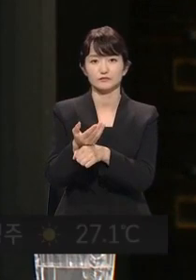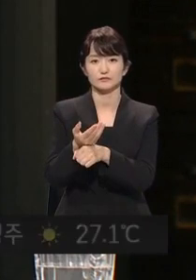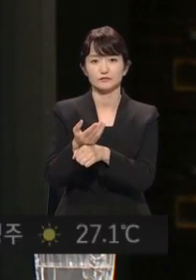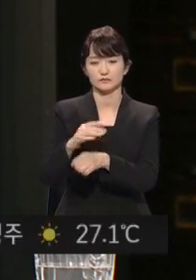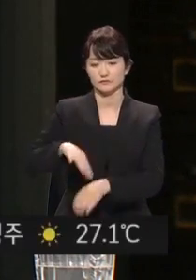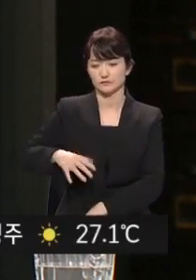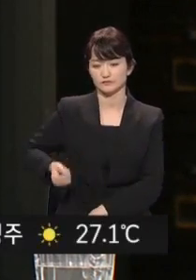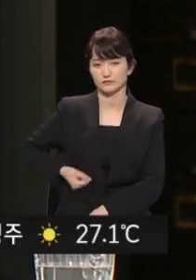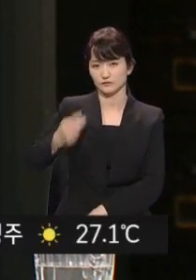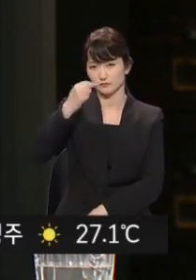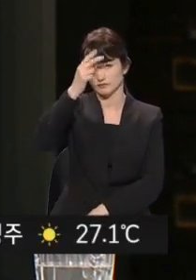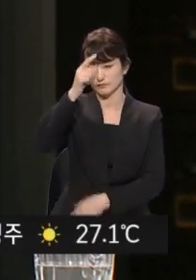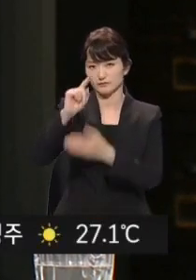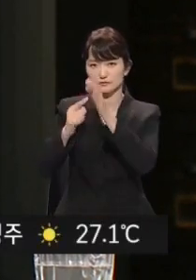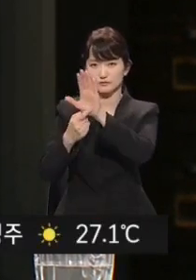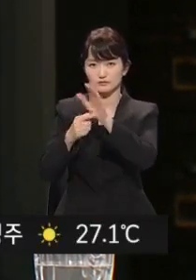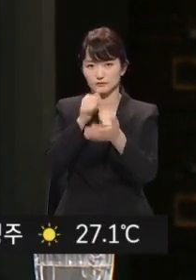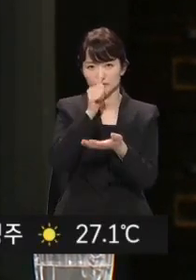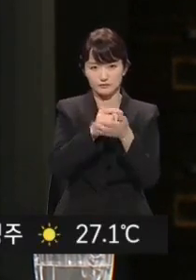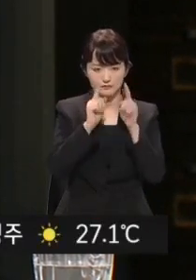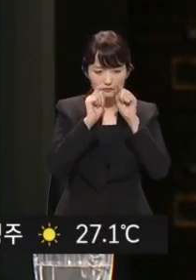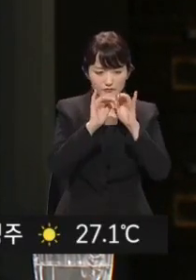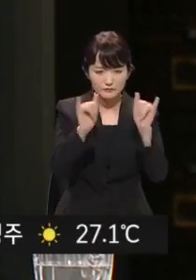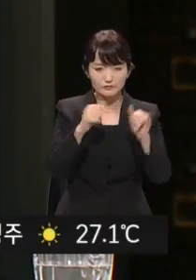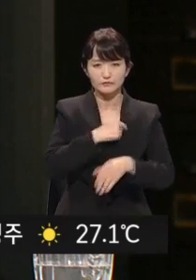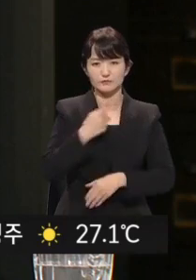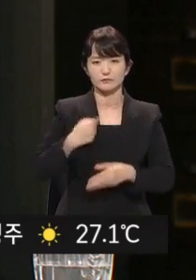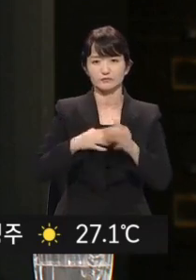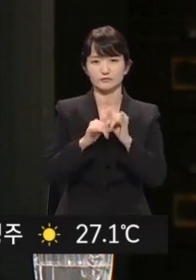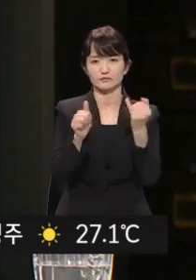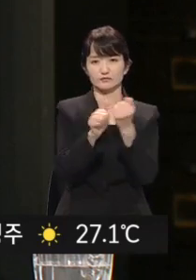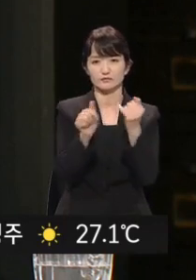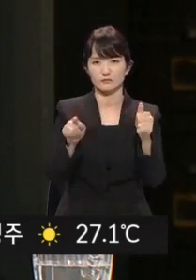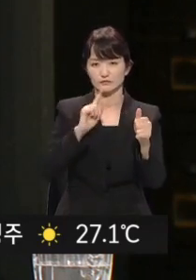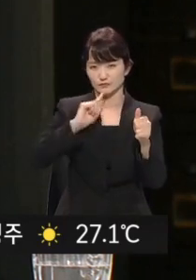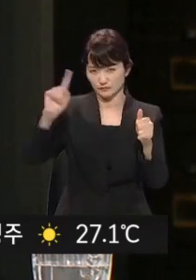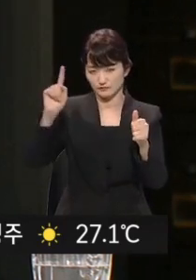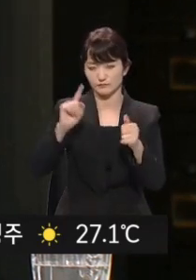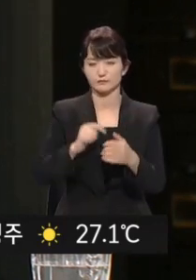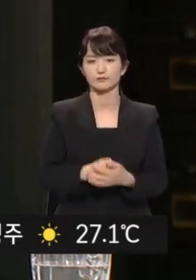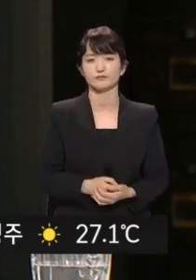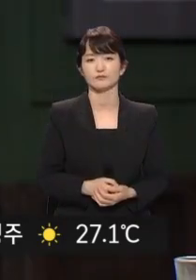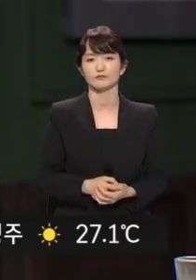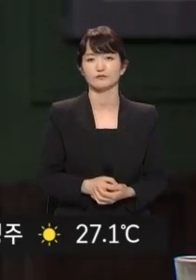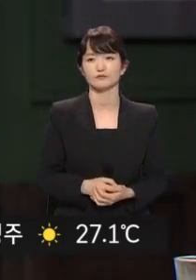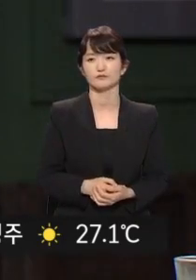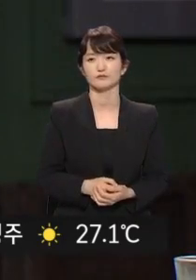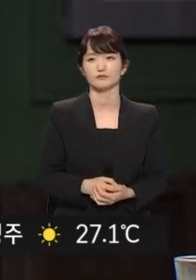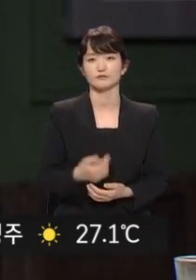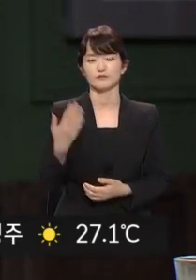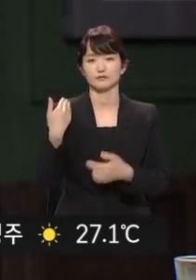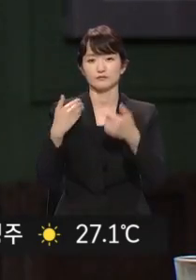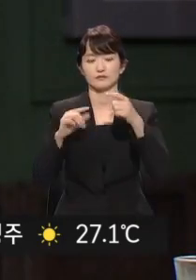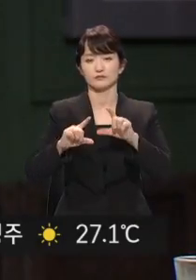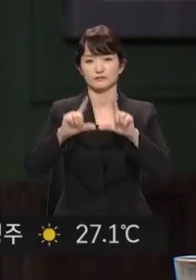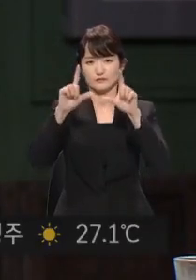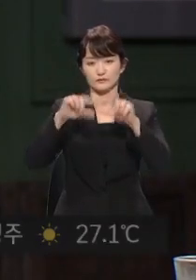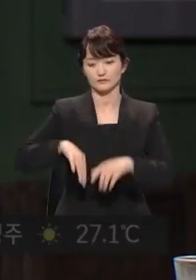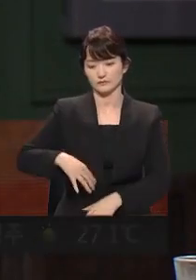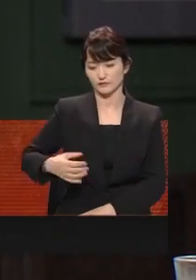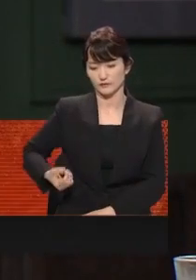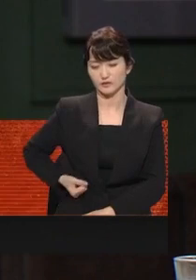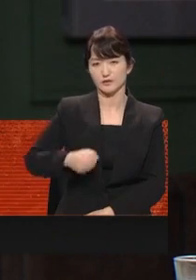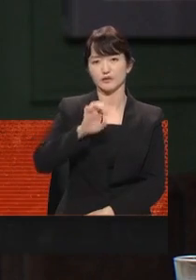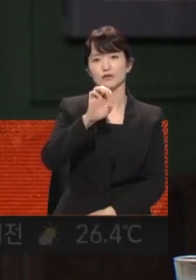검찰 캄보디아 검찰이이 용의자들 중국인 부부를 기소했어요 기소까지 된 상황입니다 일단 지난 6일에 캄보디아